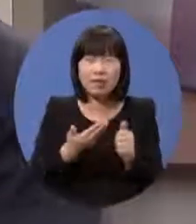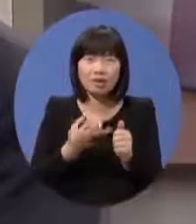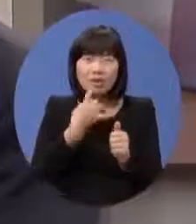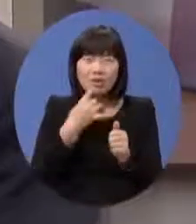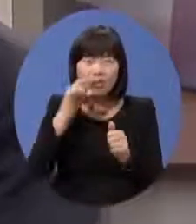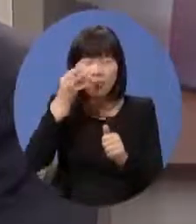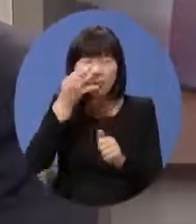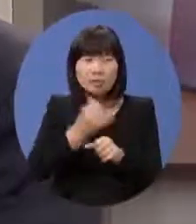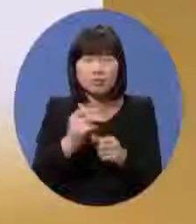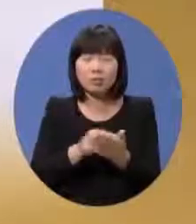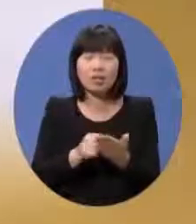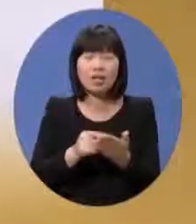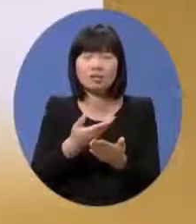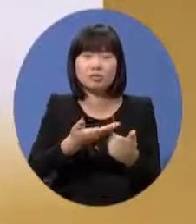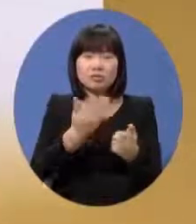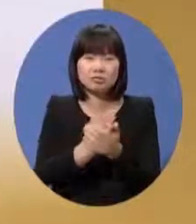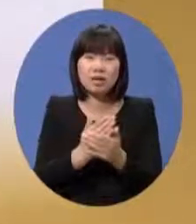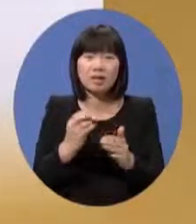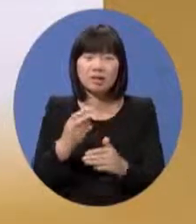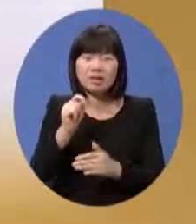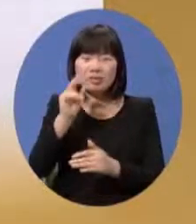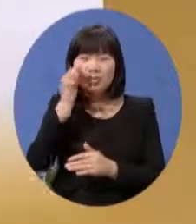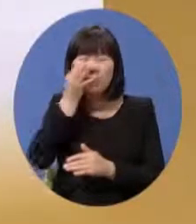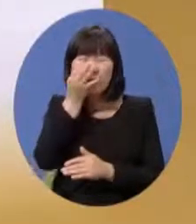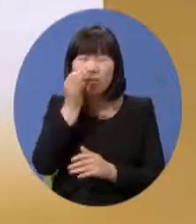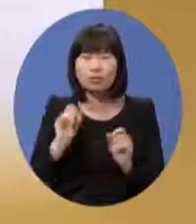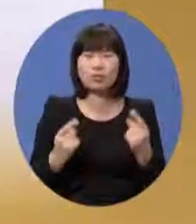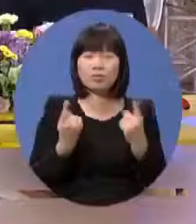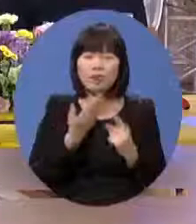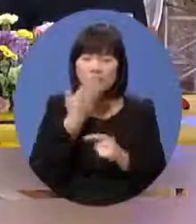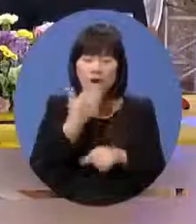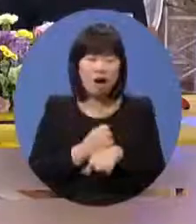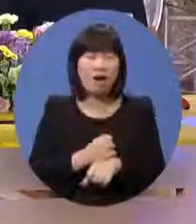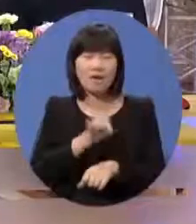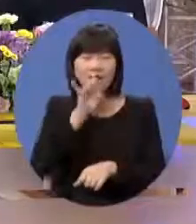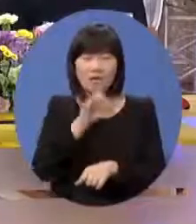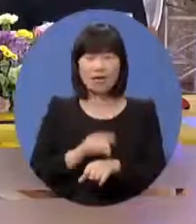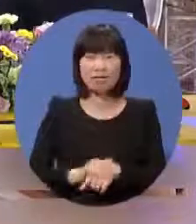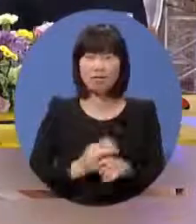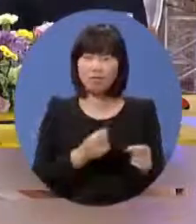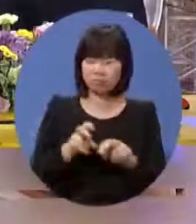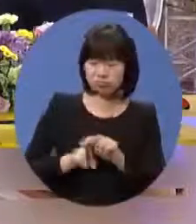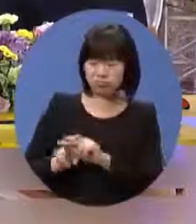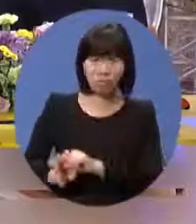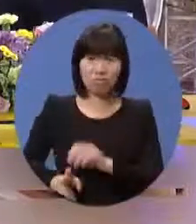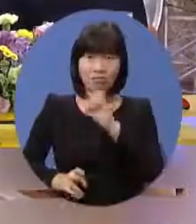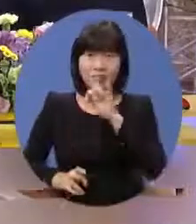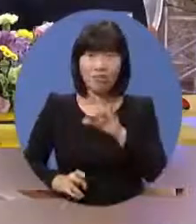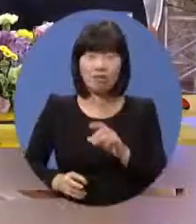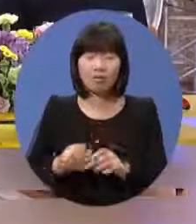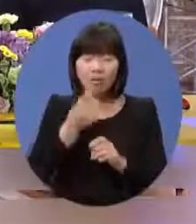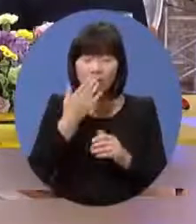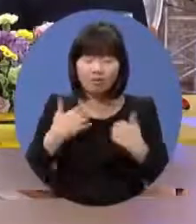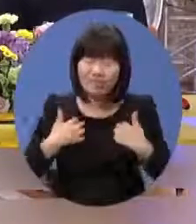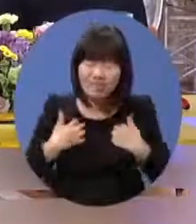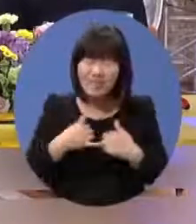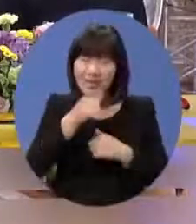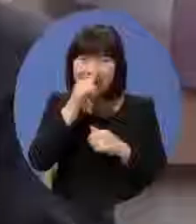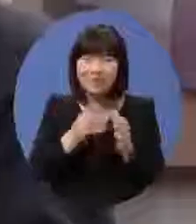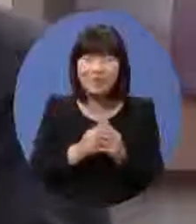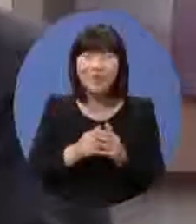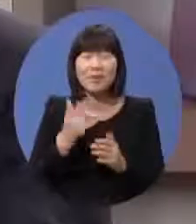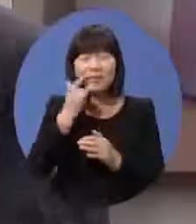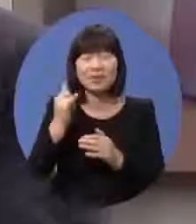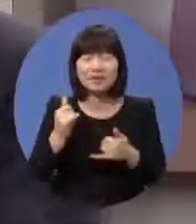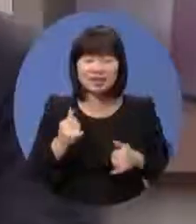절대 TV를 보이면서 애들한테 먹이는 것은 곤란합니다. 밥 먹는 게 집중하고 밥 먹는 게 즐거운 일이 돼야 되고 밥 먹는 것은 굉장히